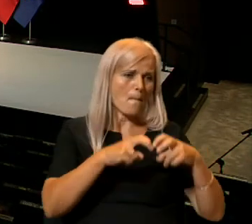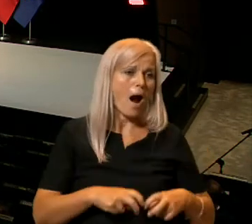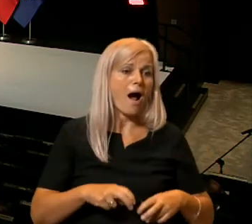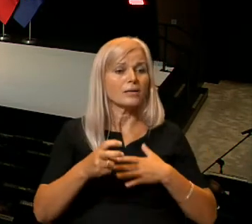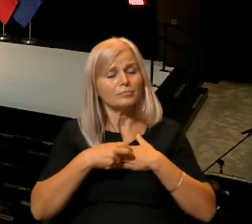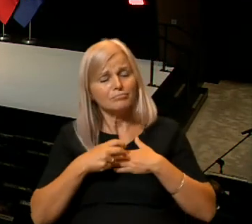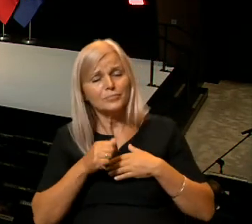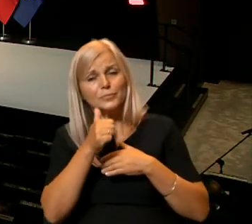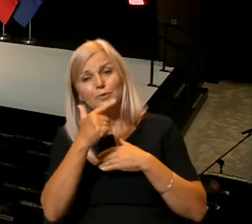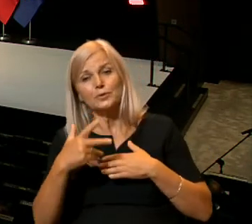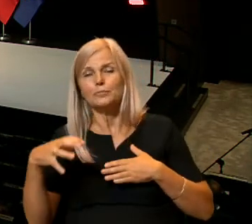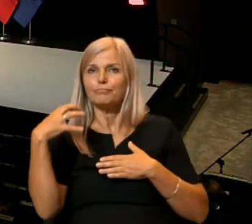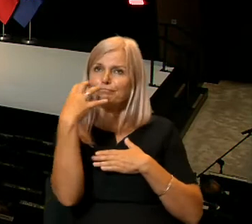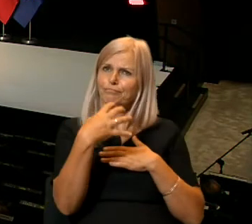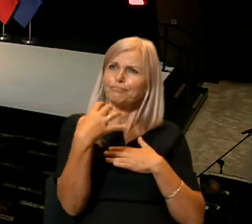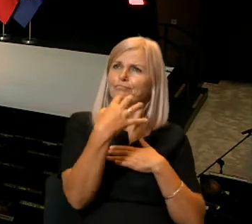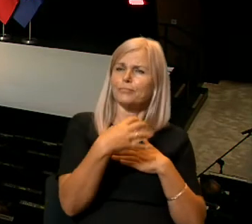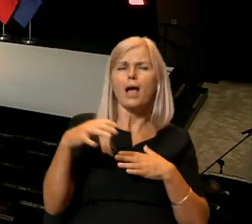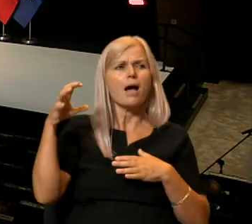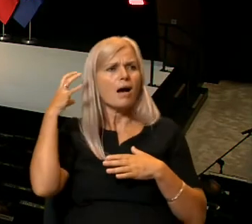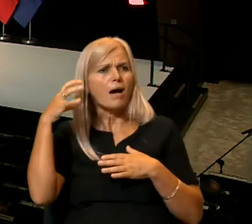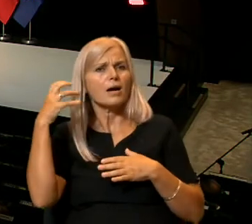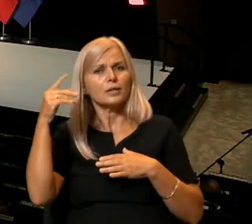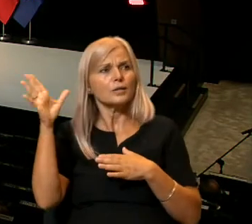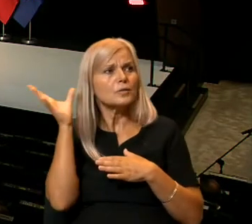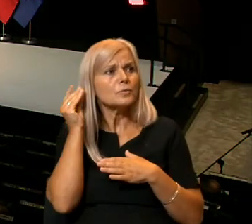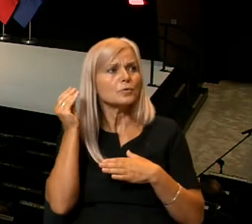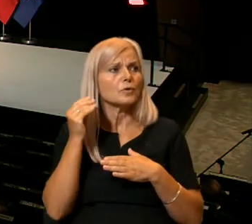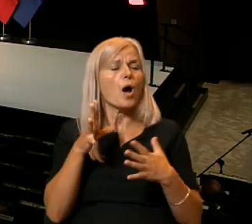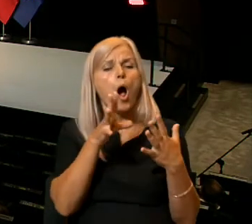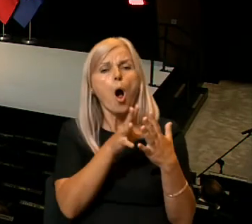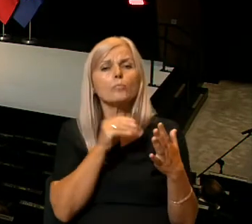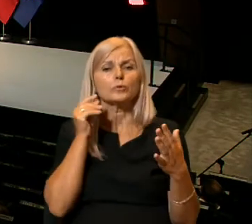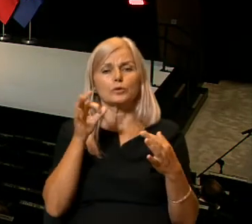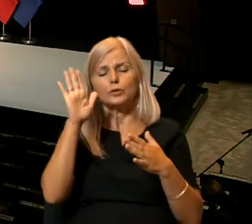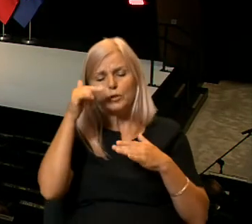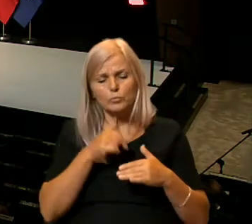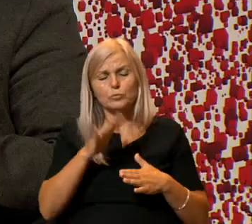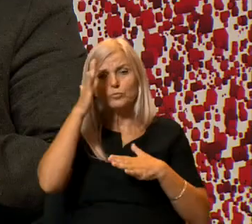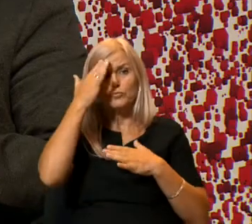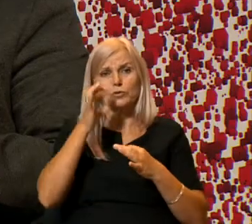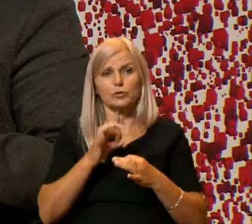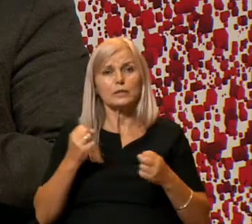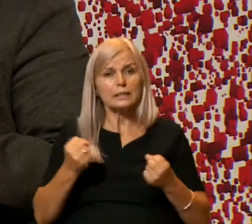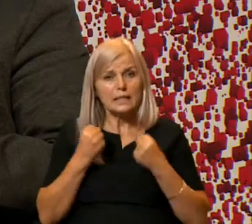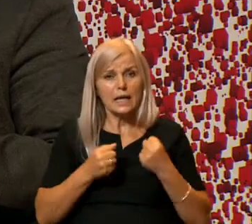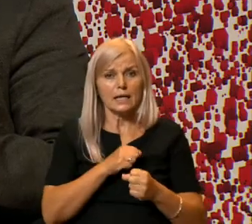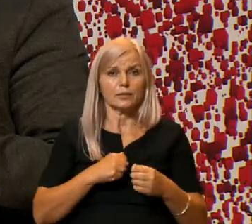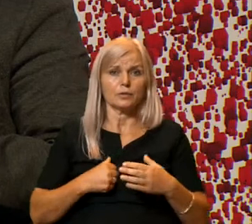przyglądają i słyszą nasze opinie. I musimy zdać sobie z tego sprawę i starać się